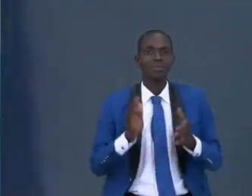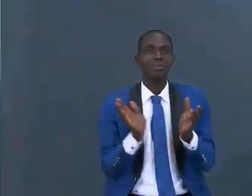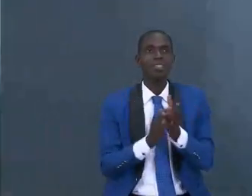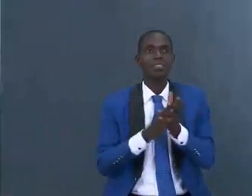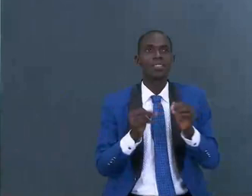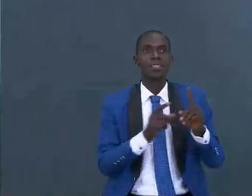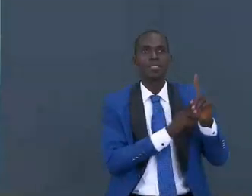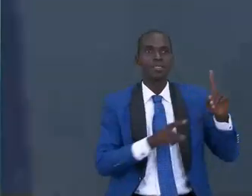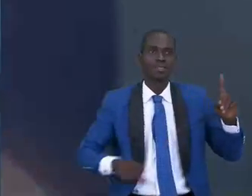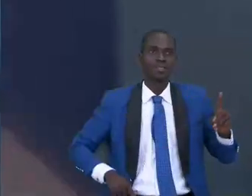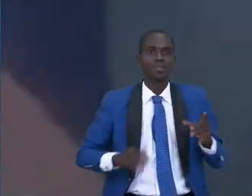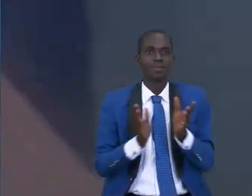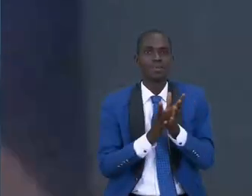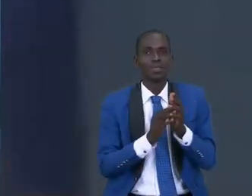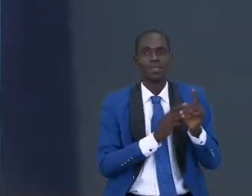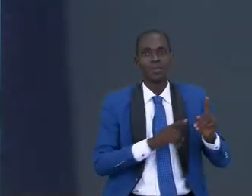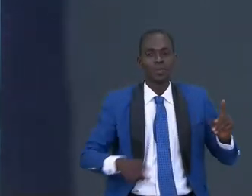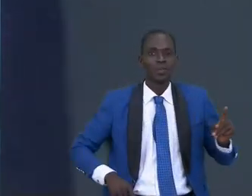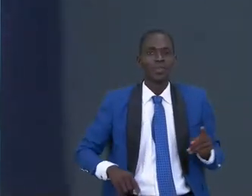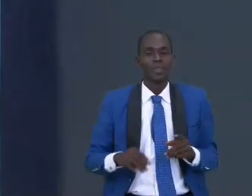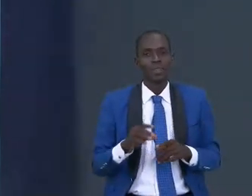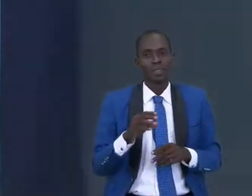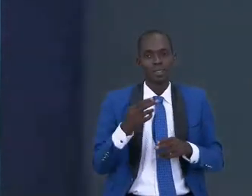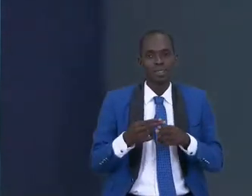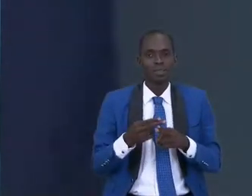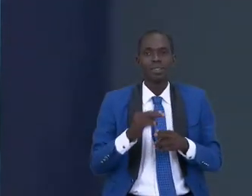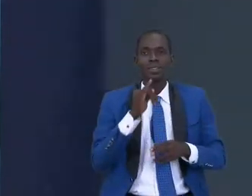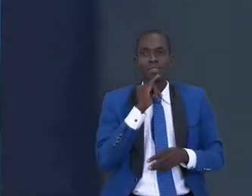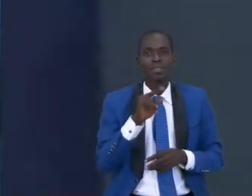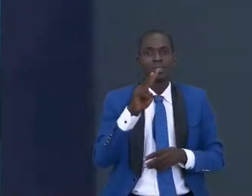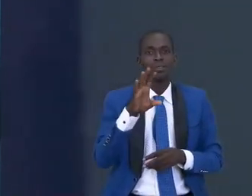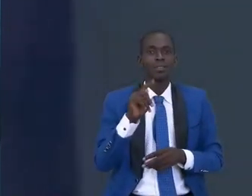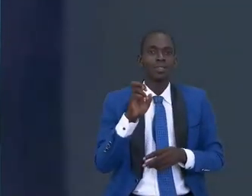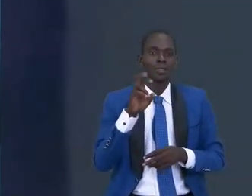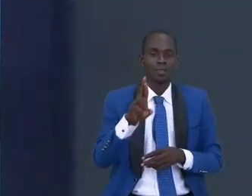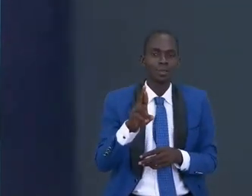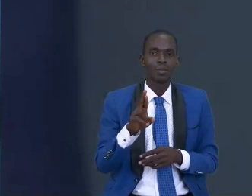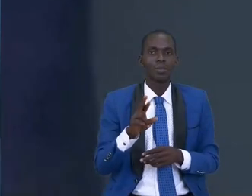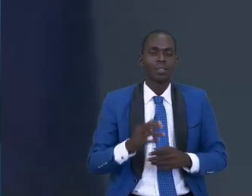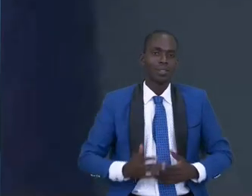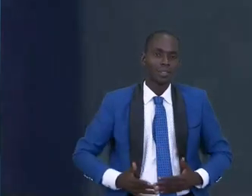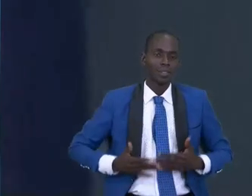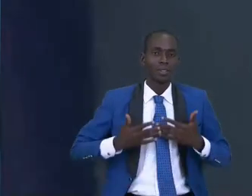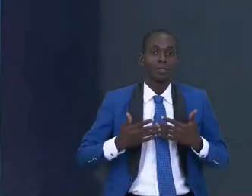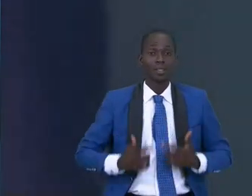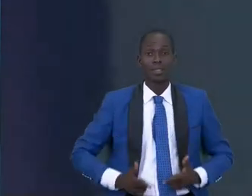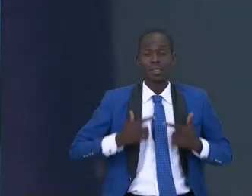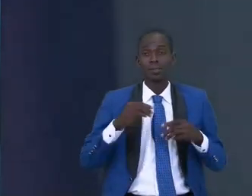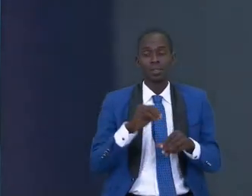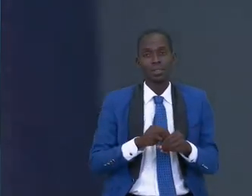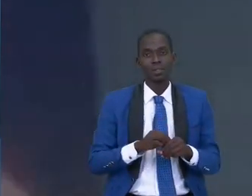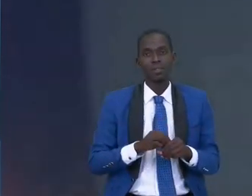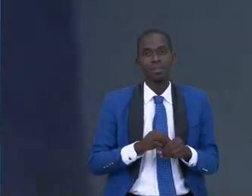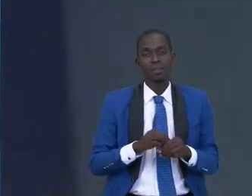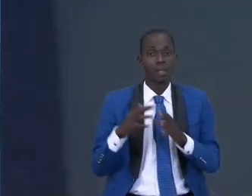Gloire à Dieu. Dieu est bon. Je suis Victor Ogoduku. Je vis aux